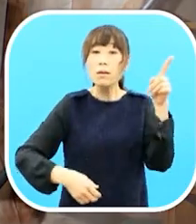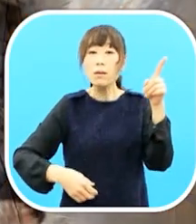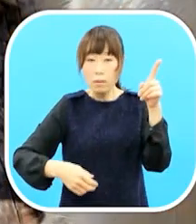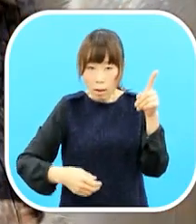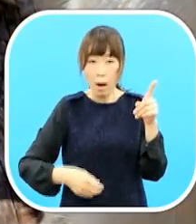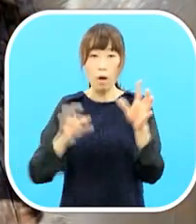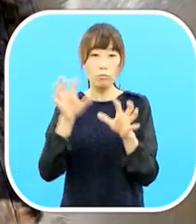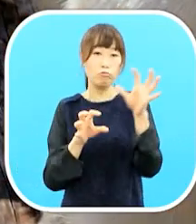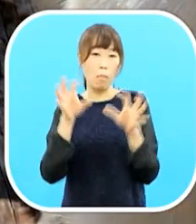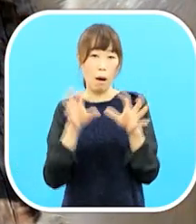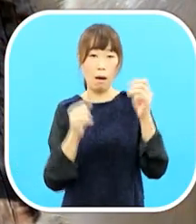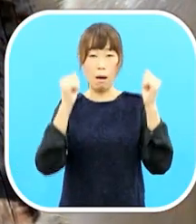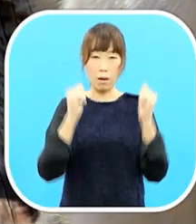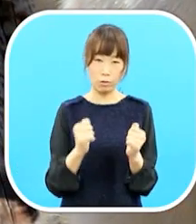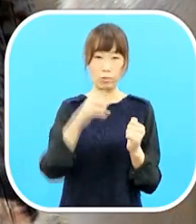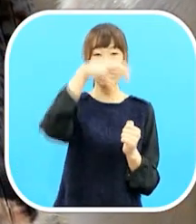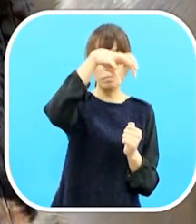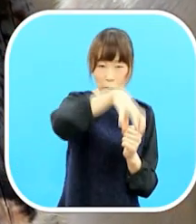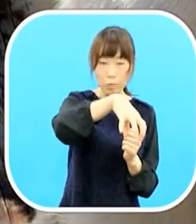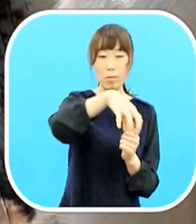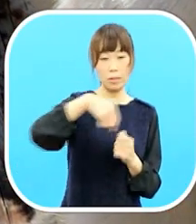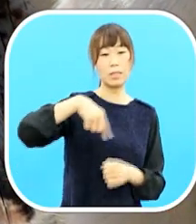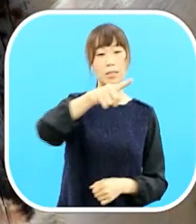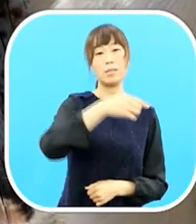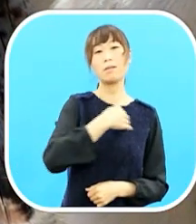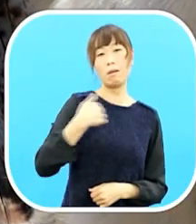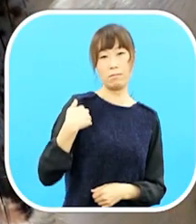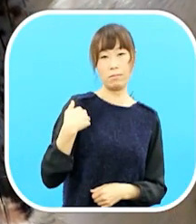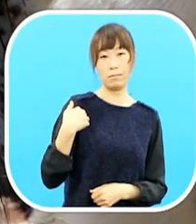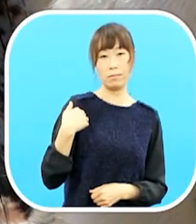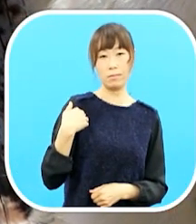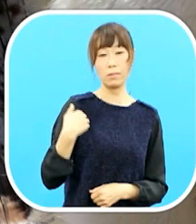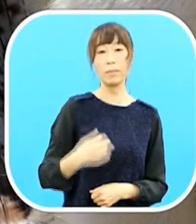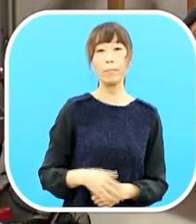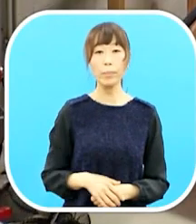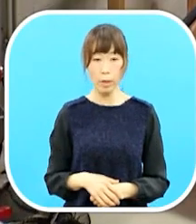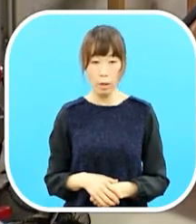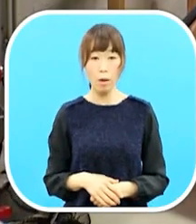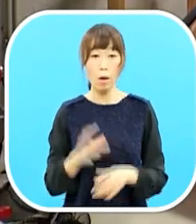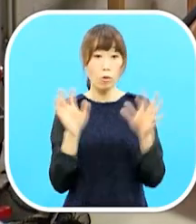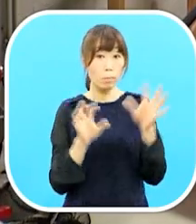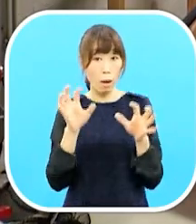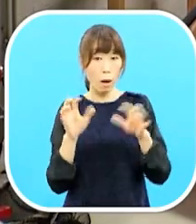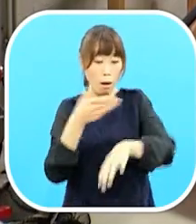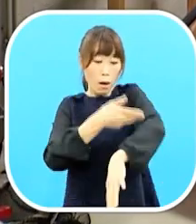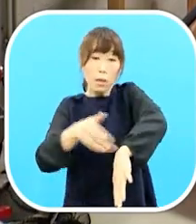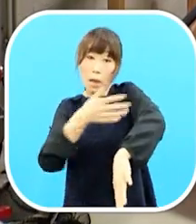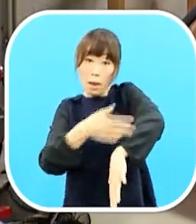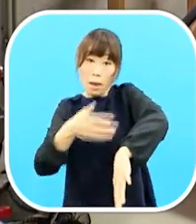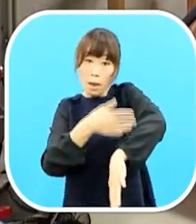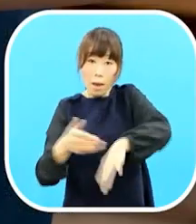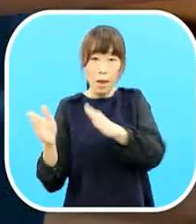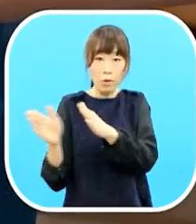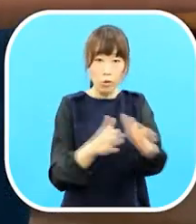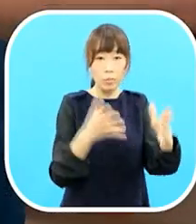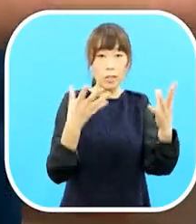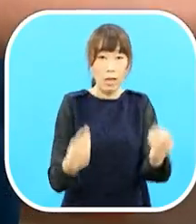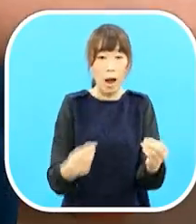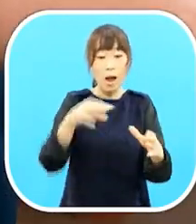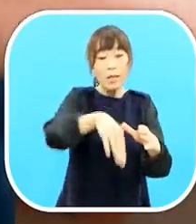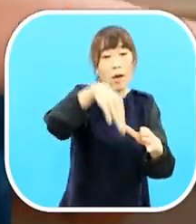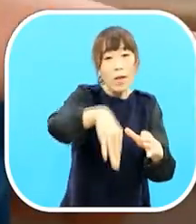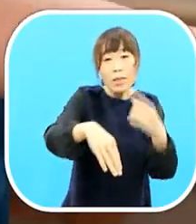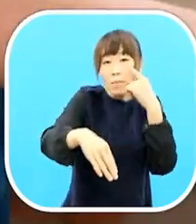クルミがいる展示場につながっています。はい、そしてこちらにホッキョクグマの毛を用意しました。ぜひ触ってみてください